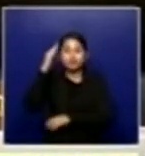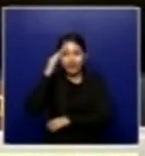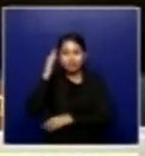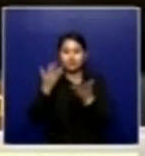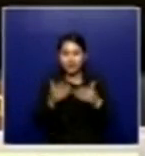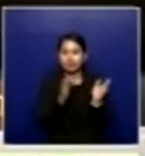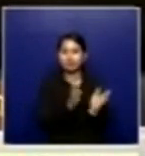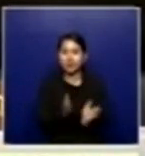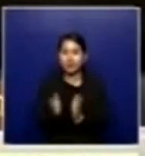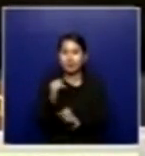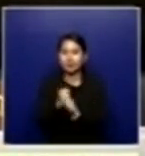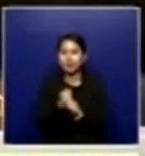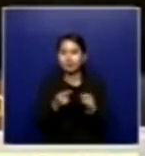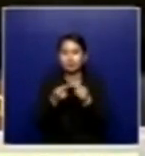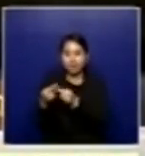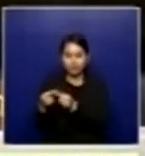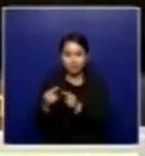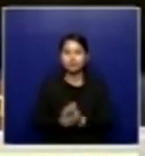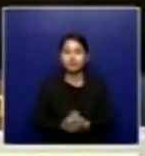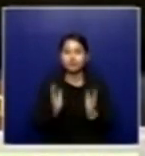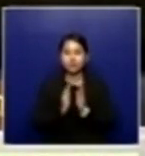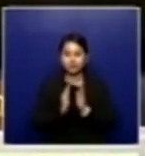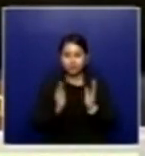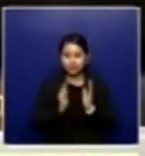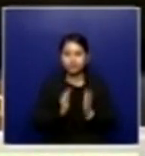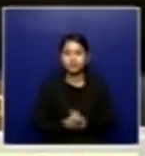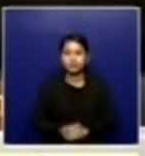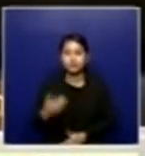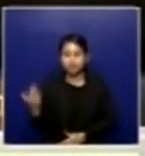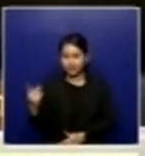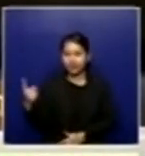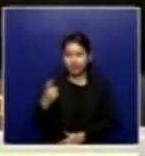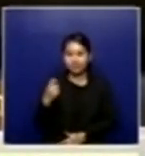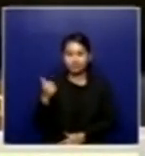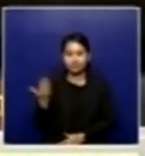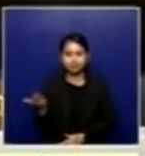การต่อไปครับขอบคุณครับ ครับยุทธพงศ์ถามได้อีกครั้งครับ